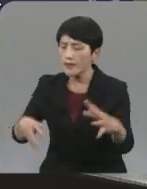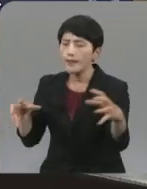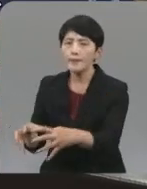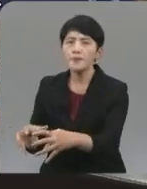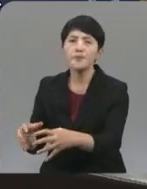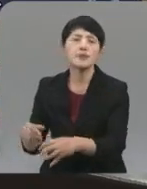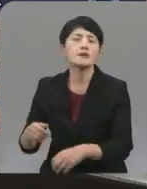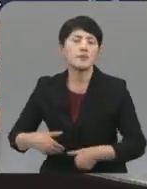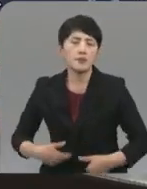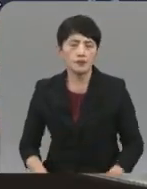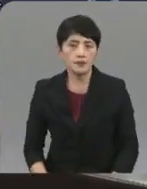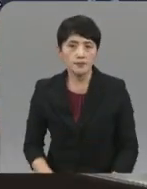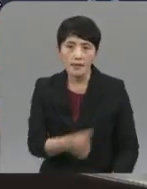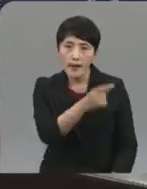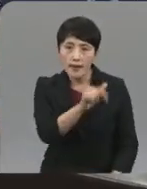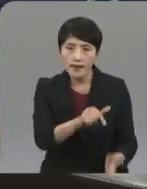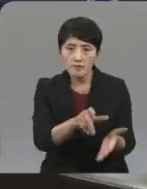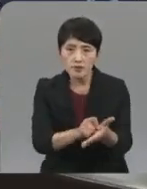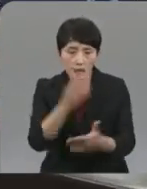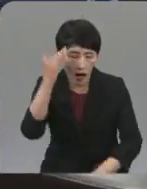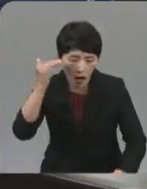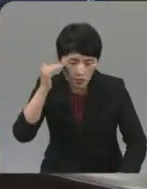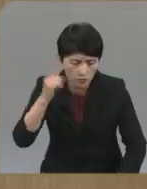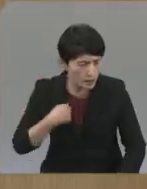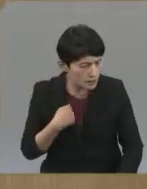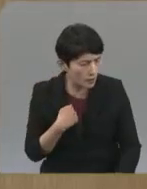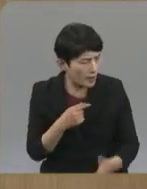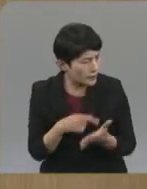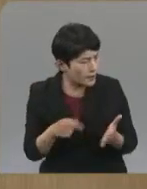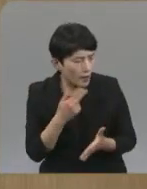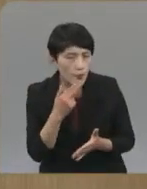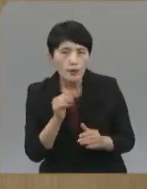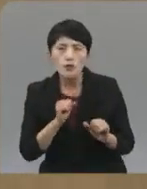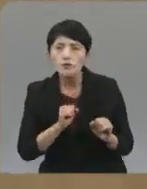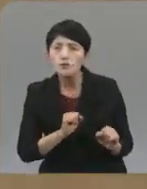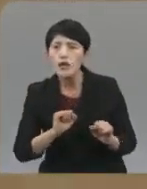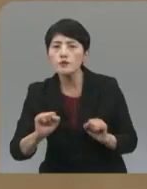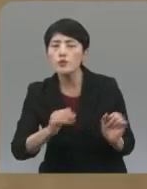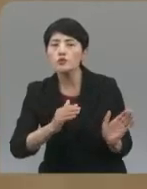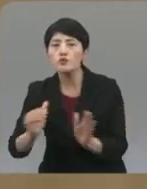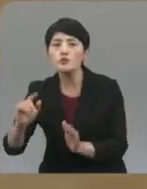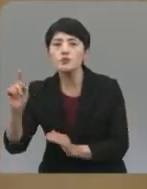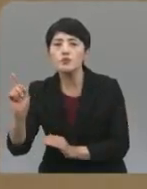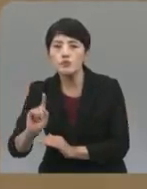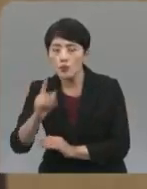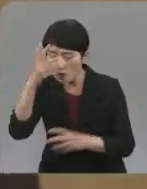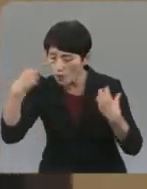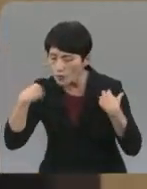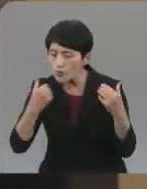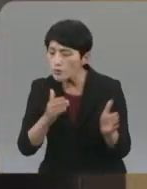в них участвуют около 580 тысяч должностных лиц